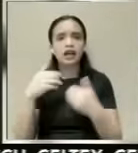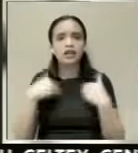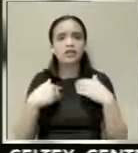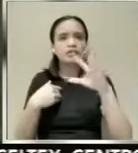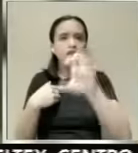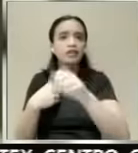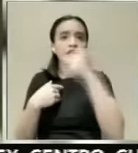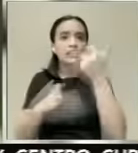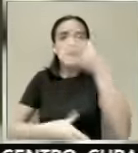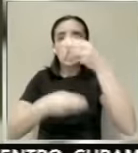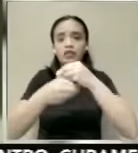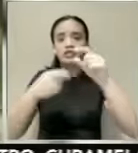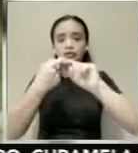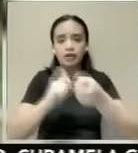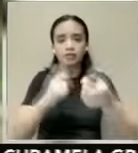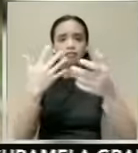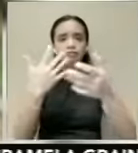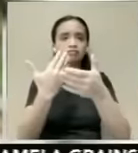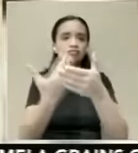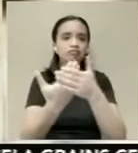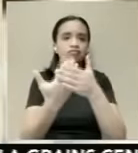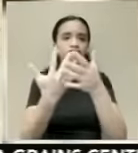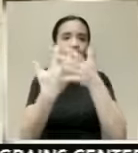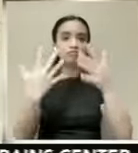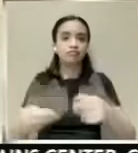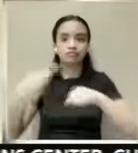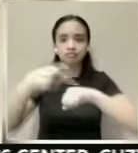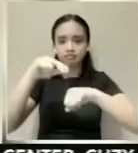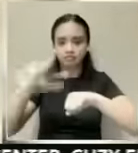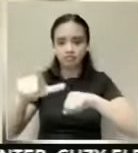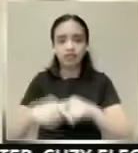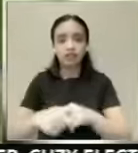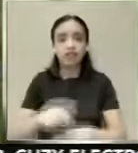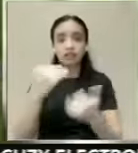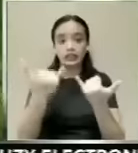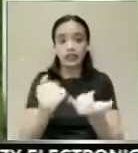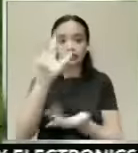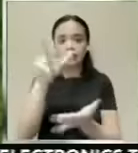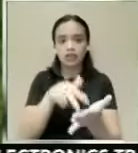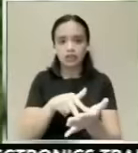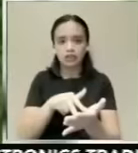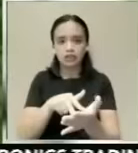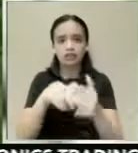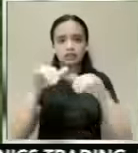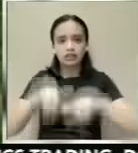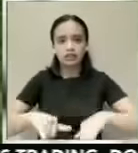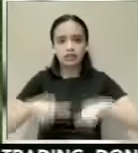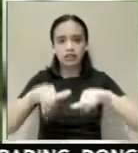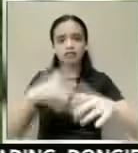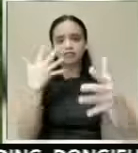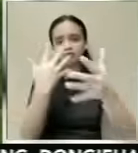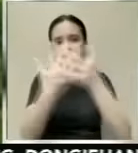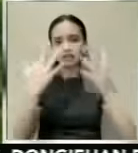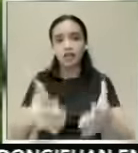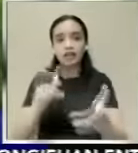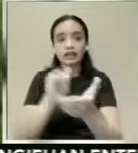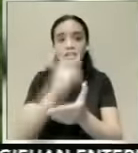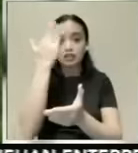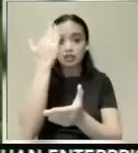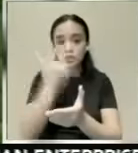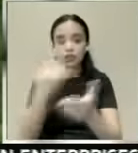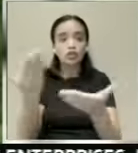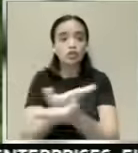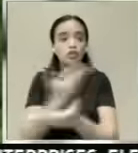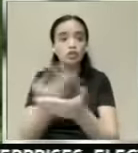mula bilibit. Ngayon pa lang abot 3,000 na ang Inmate 32 kaya inihahanda na ang isang bagong gusaling na